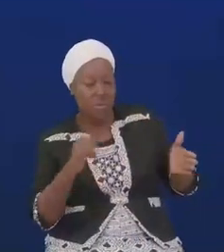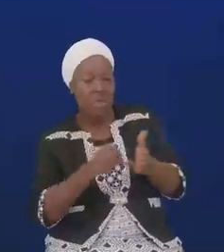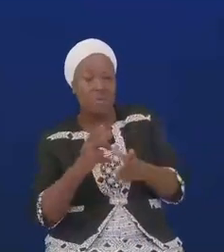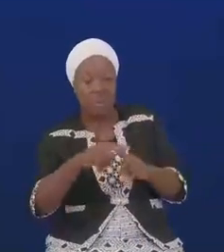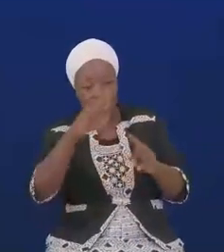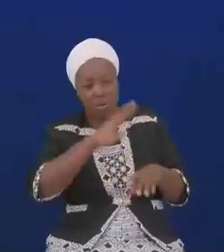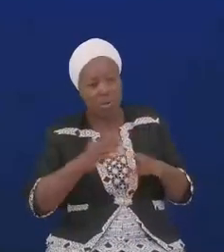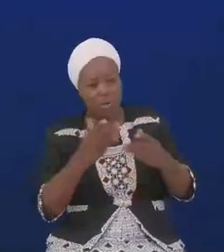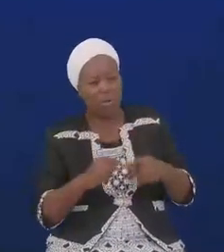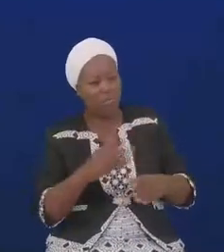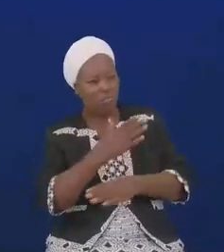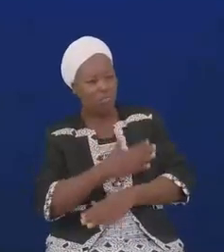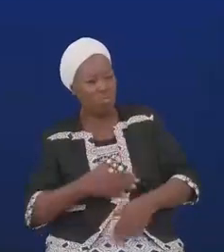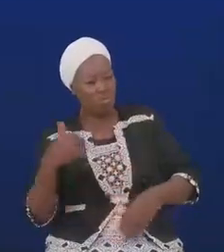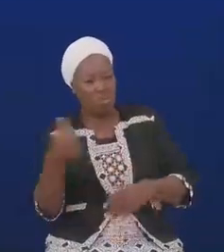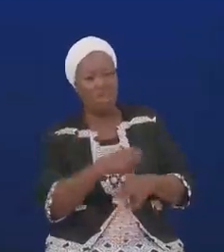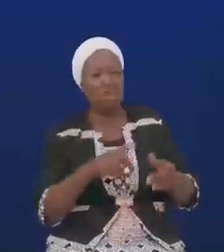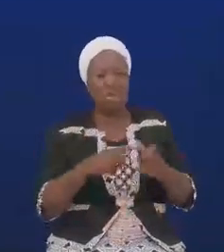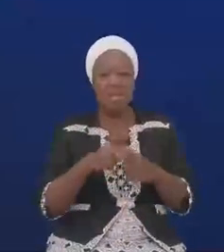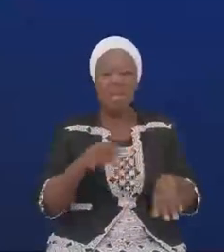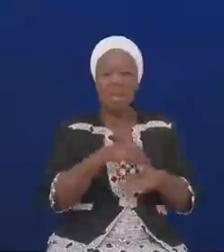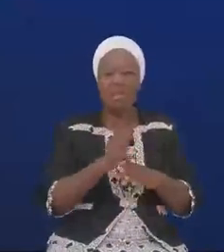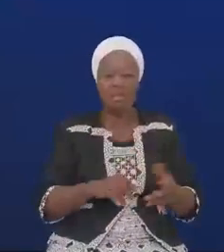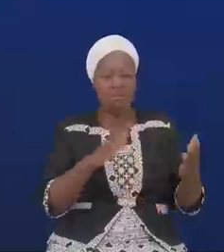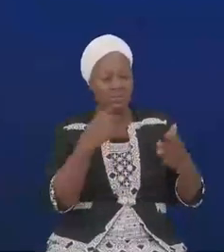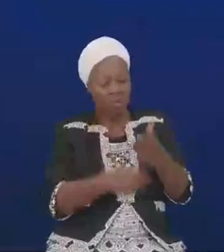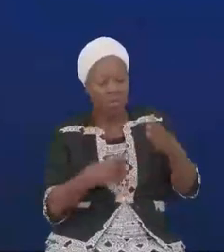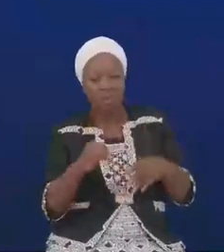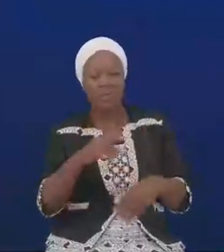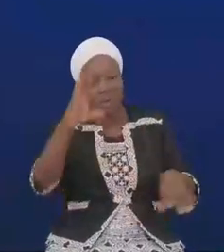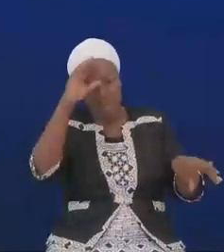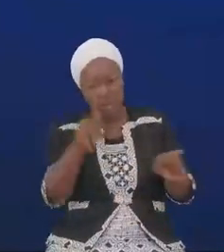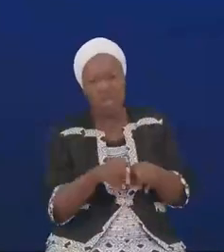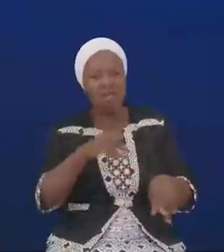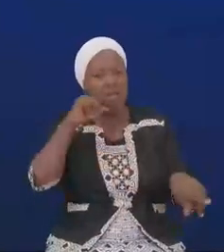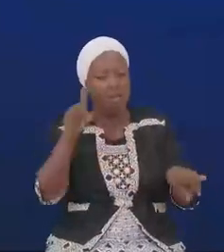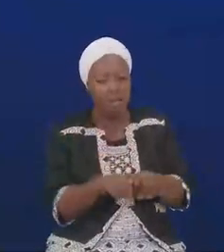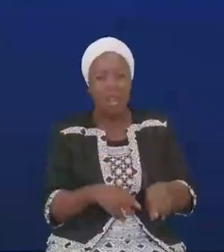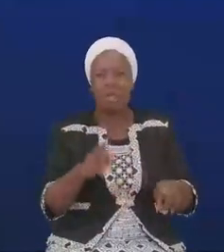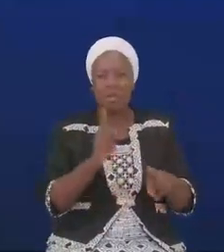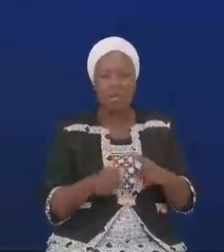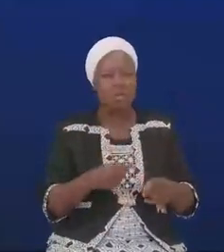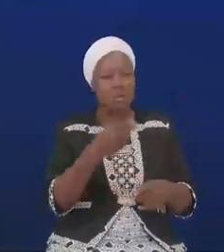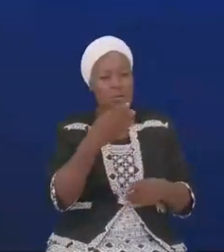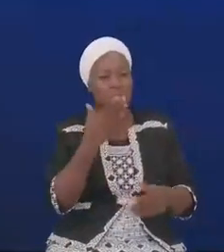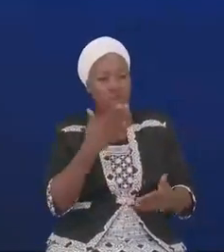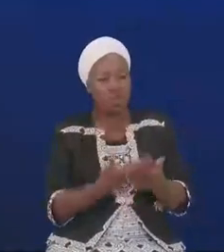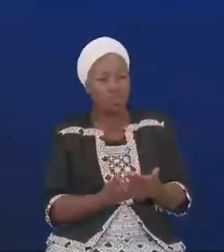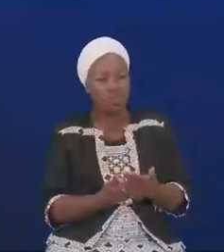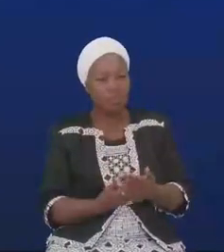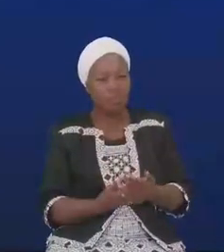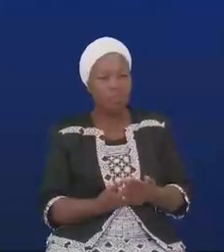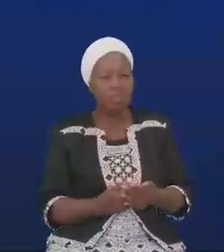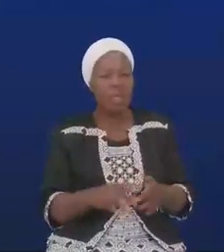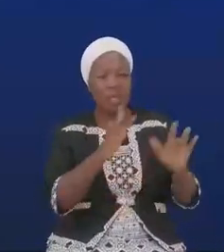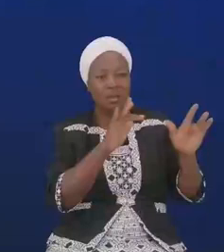Tu ne vas pas te plaire au détriment de ton frère, de ta soeur. À la piété, l'amour fraternel, à l'amour fraternel, la charité.